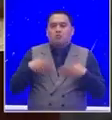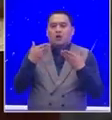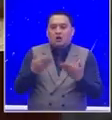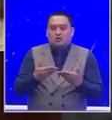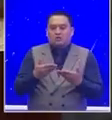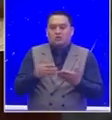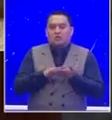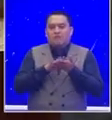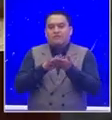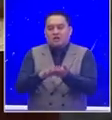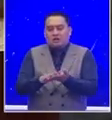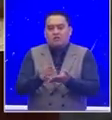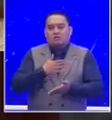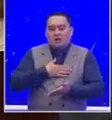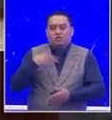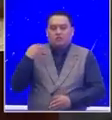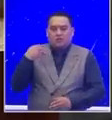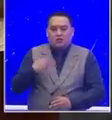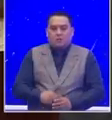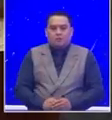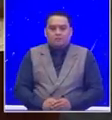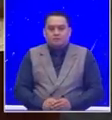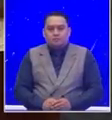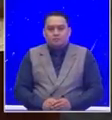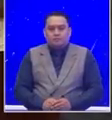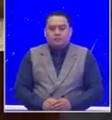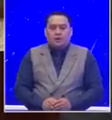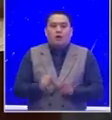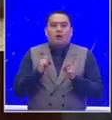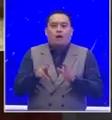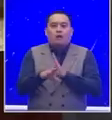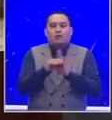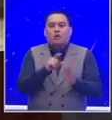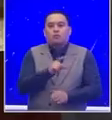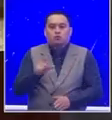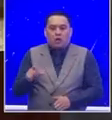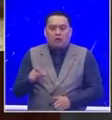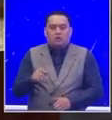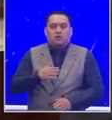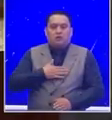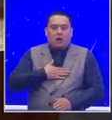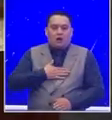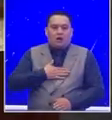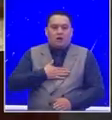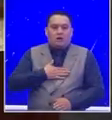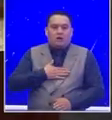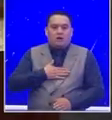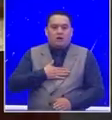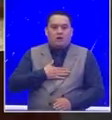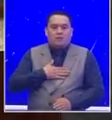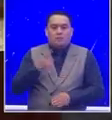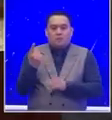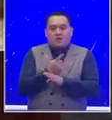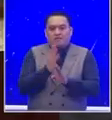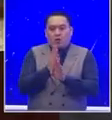все заявление нашего президента. Как депутата, как гражданина, в